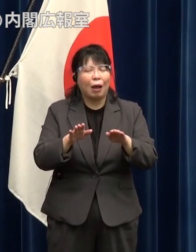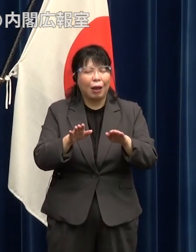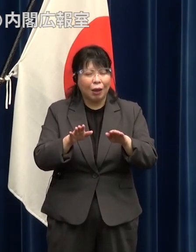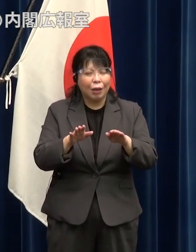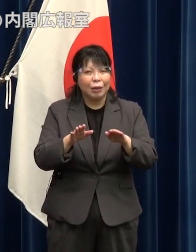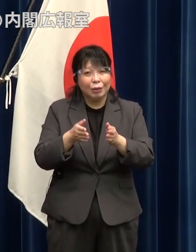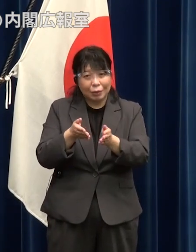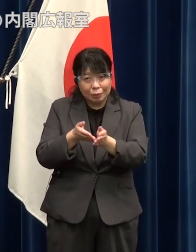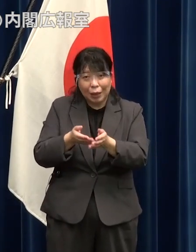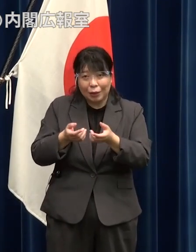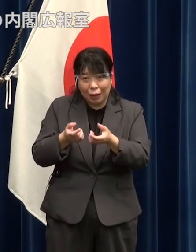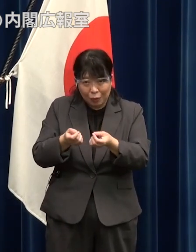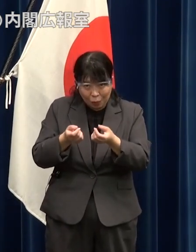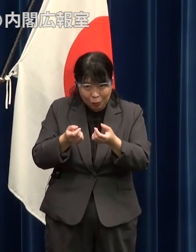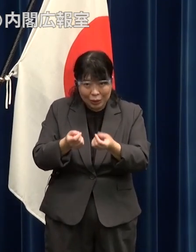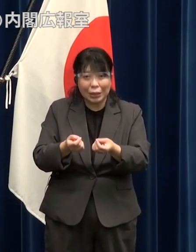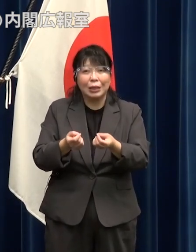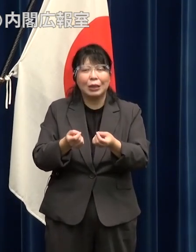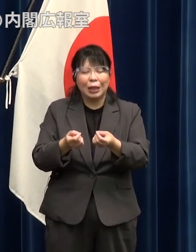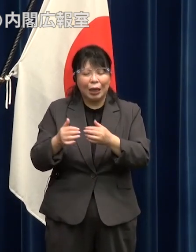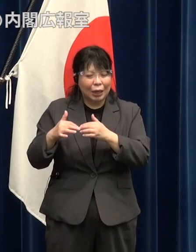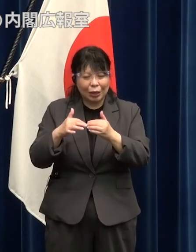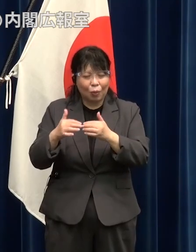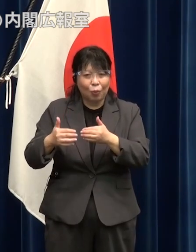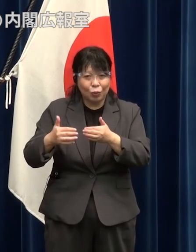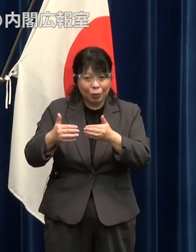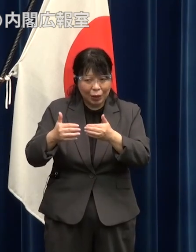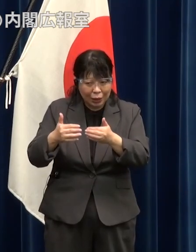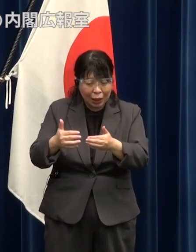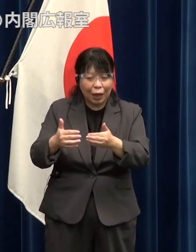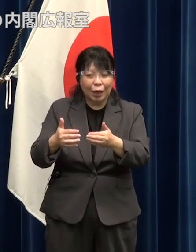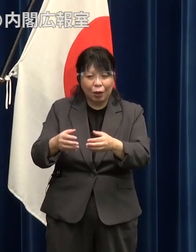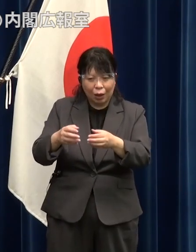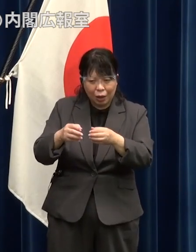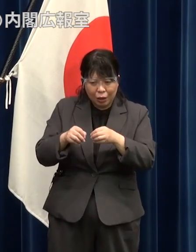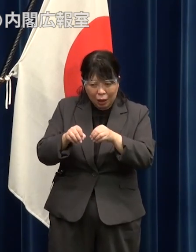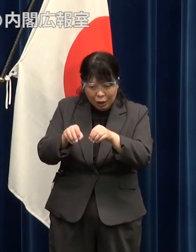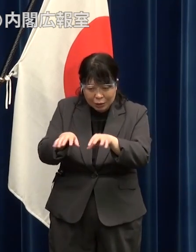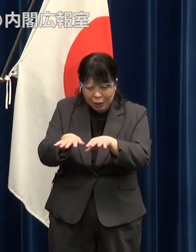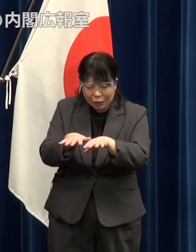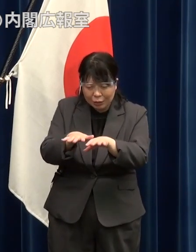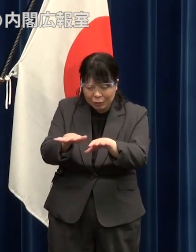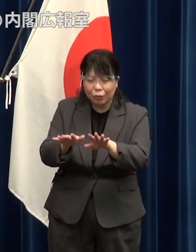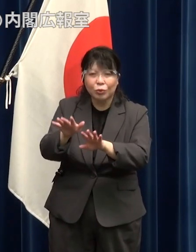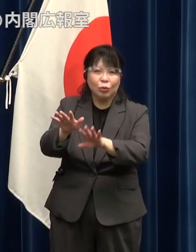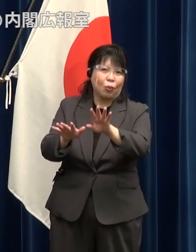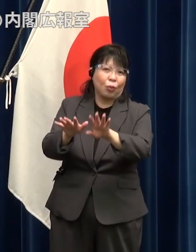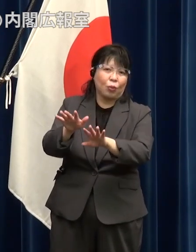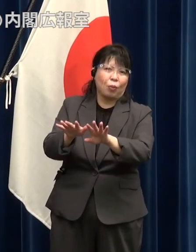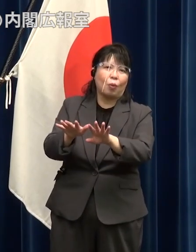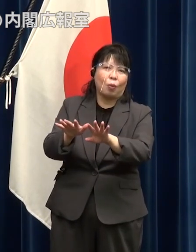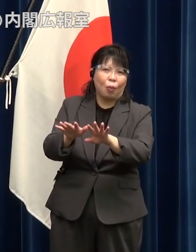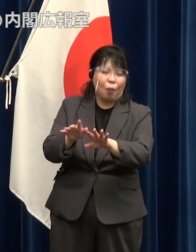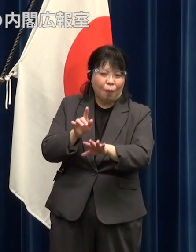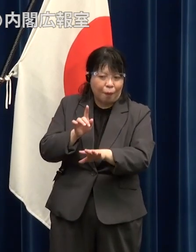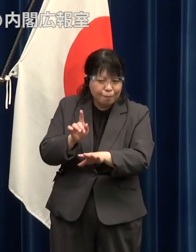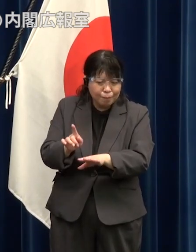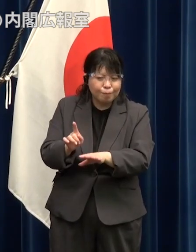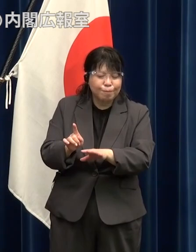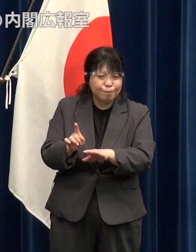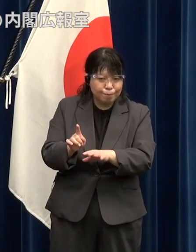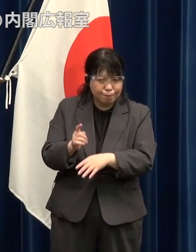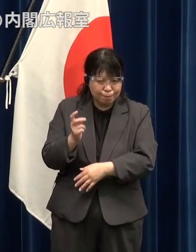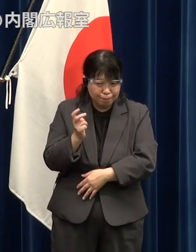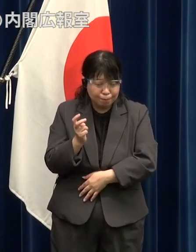議論を進めながら、この感染状況等をしっかりと確認をした